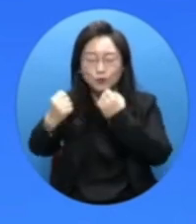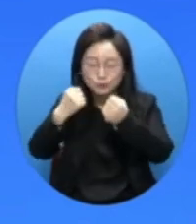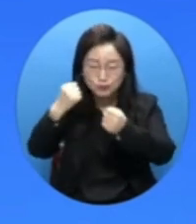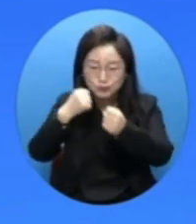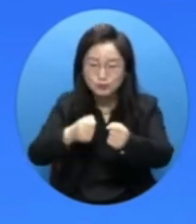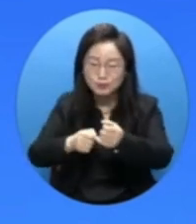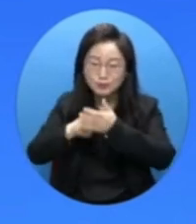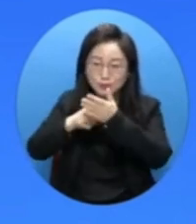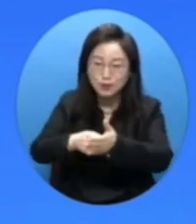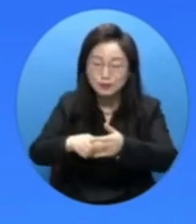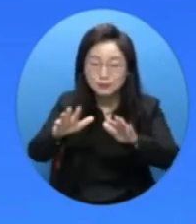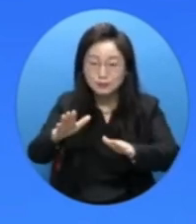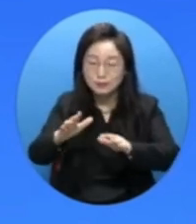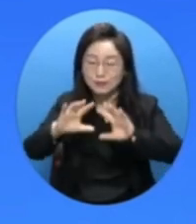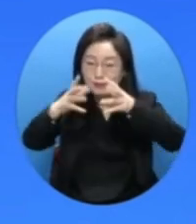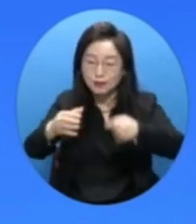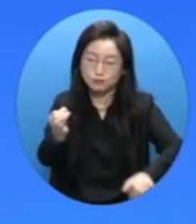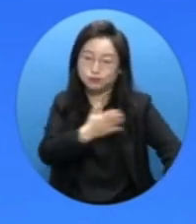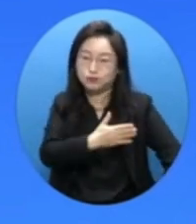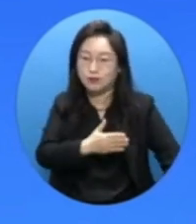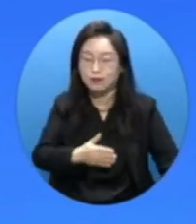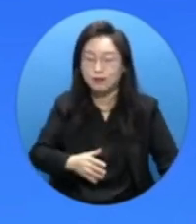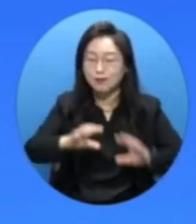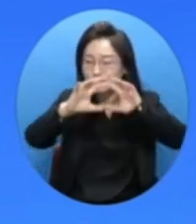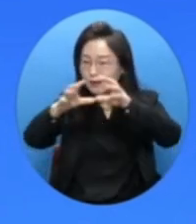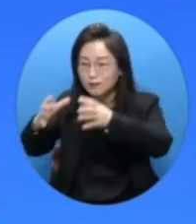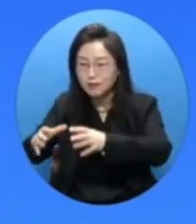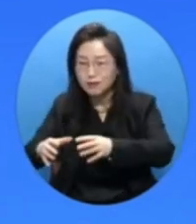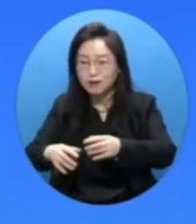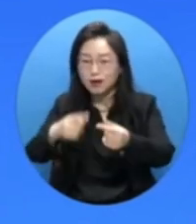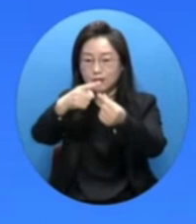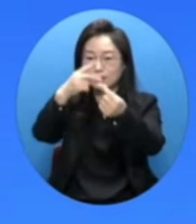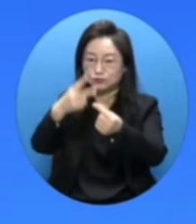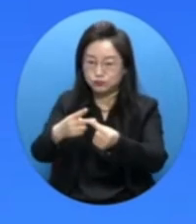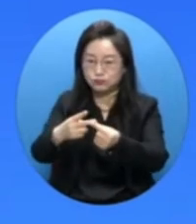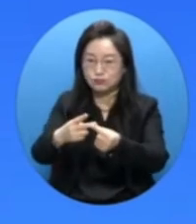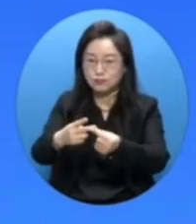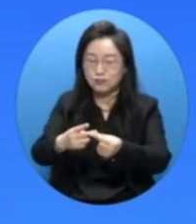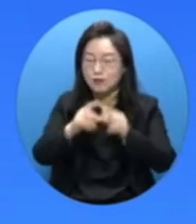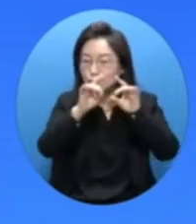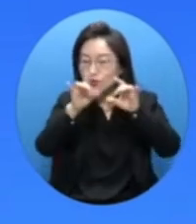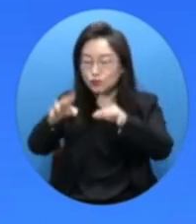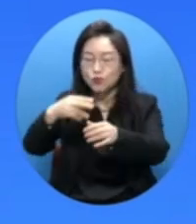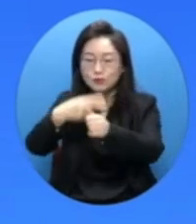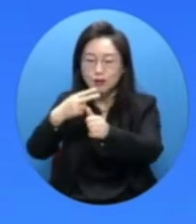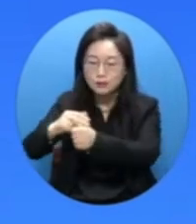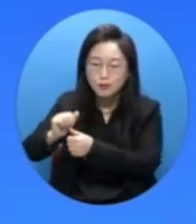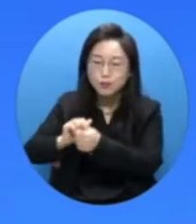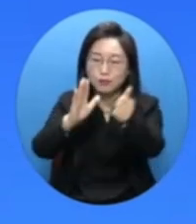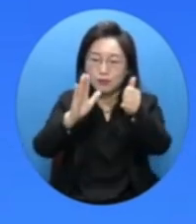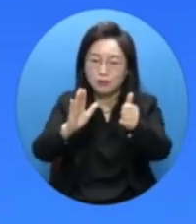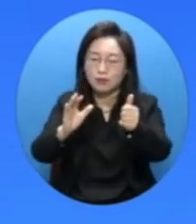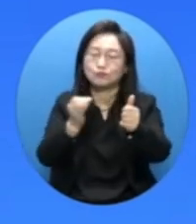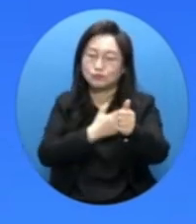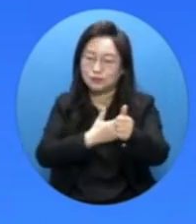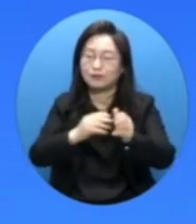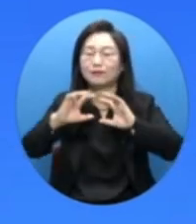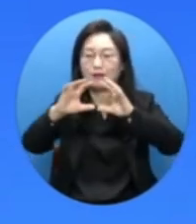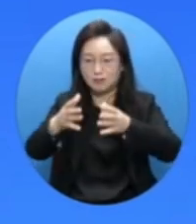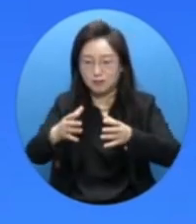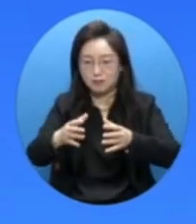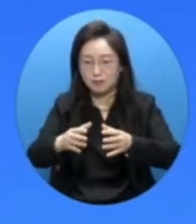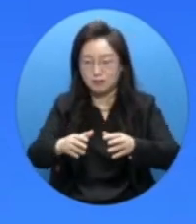경제대국을 이뤄서 지금 경제 10대 대국이 되었고 세계에서 두 번째로 많은 선교사를 보낸 선교 대국이 된 것입니다 하나님의